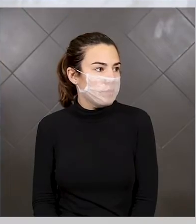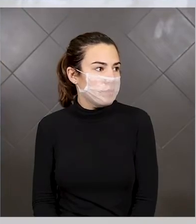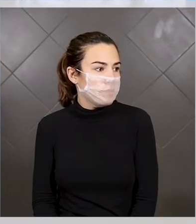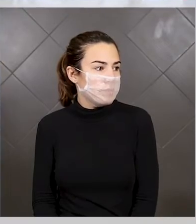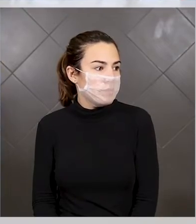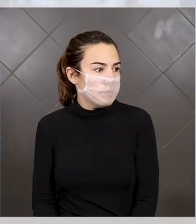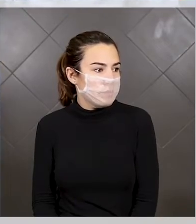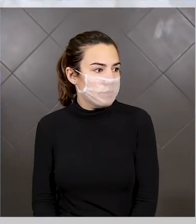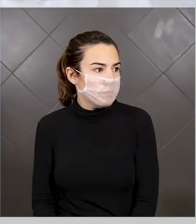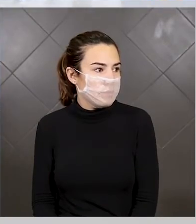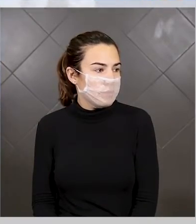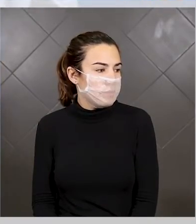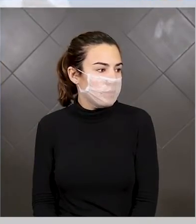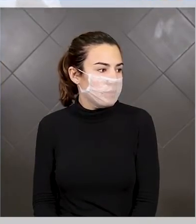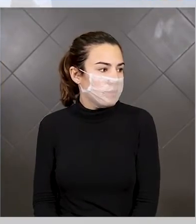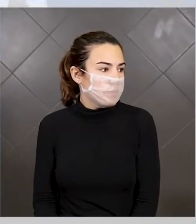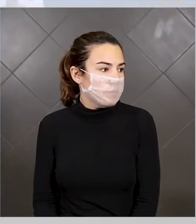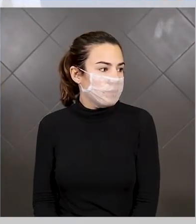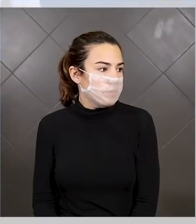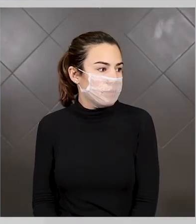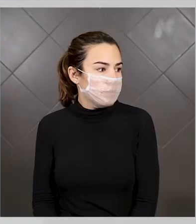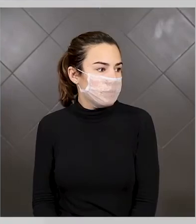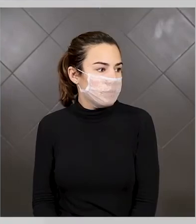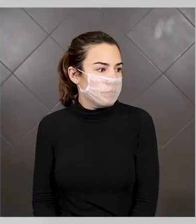I això s'encarregarà en Joan de fer-ho.